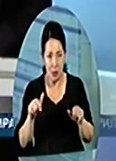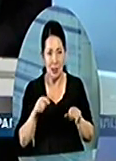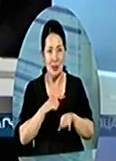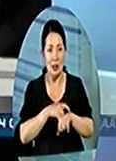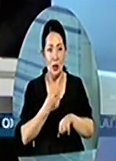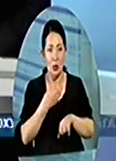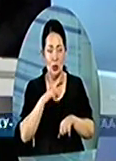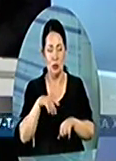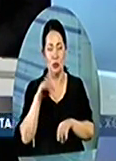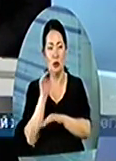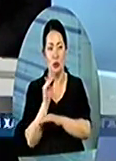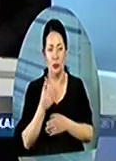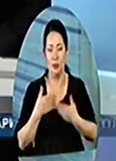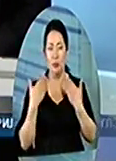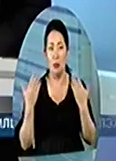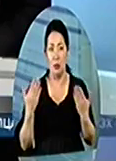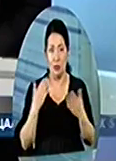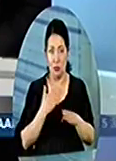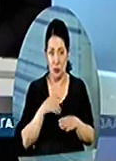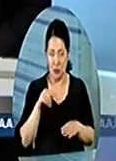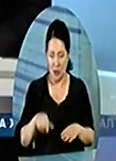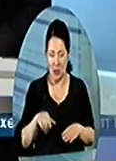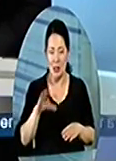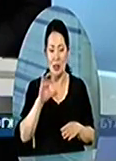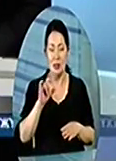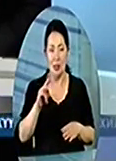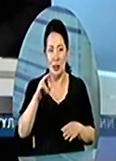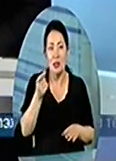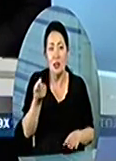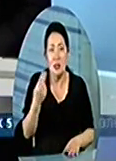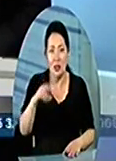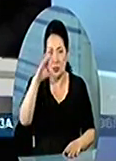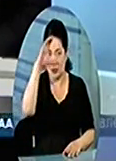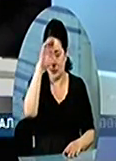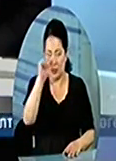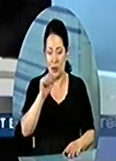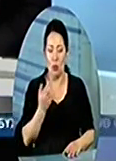хөтөлбөрийн зочны ярилцлагыг хүргэлээ. За энэ удаагийн ярилцлагад сангийн дэд сайд